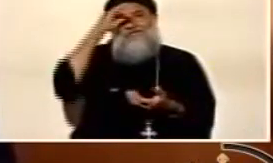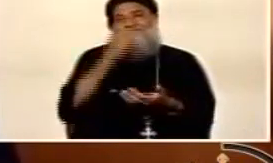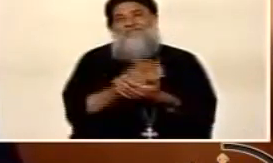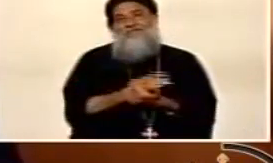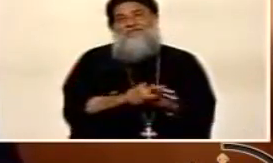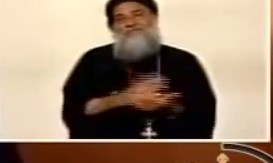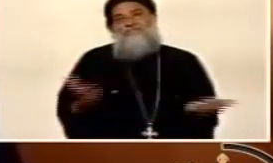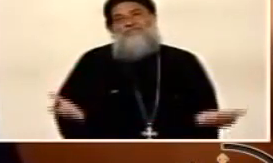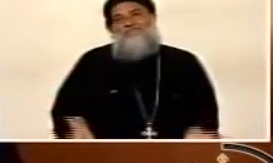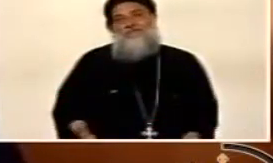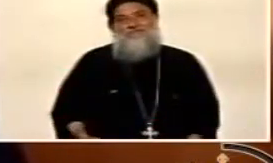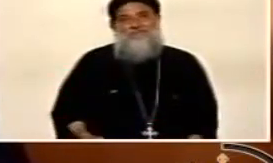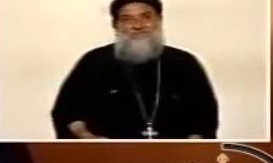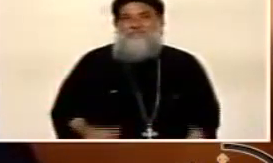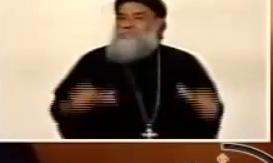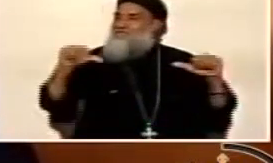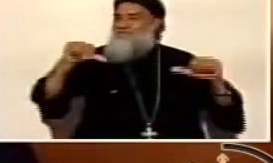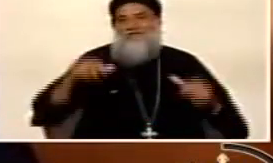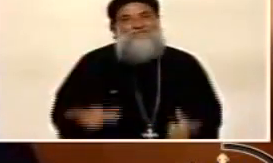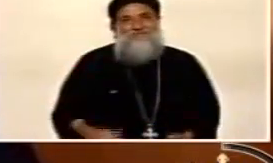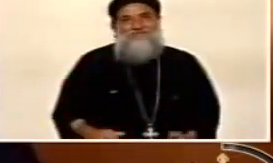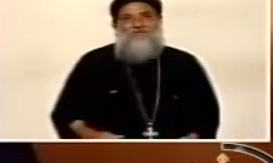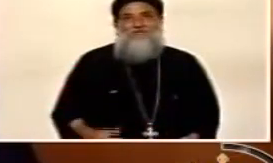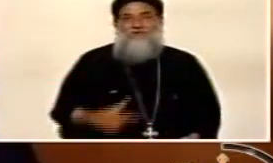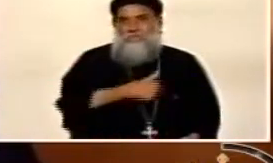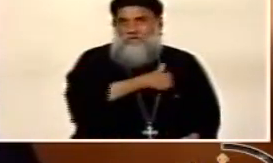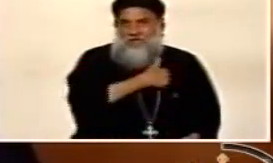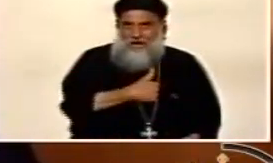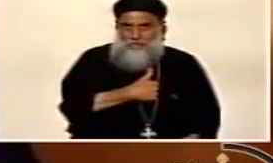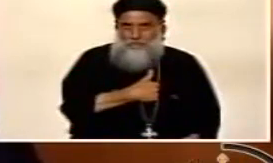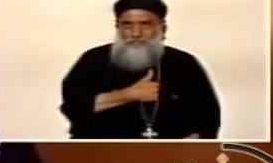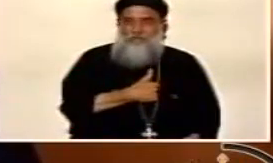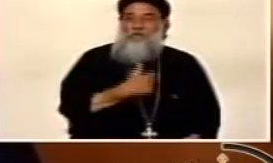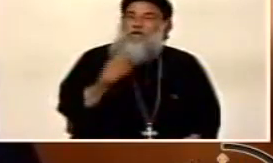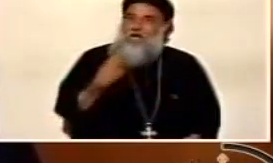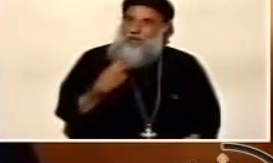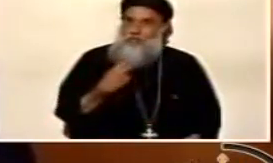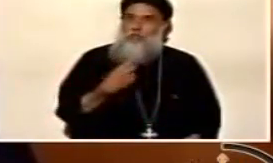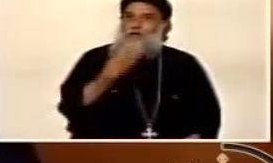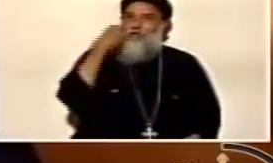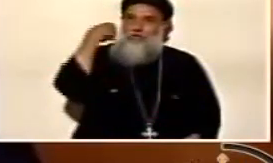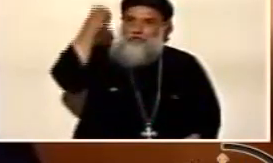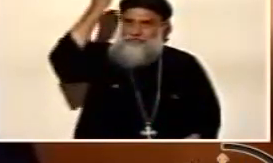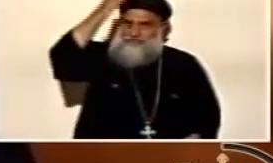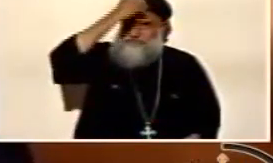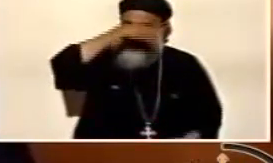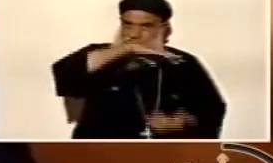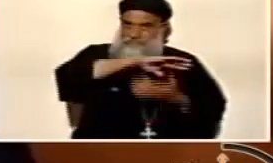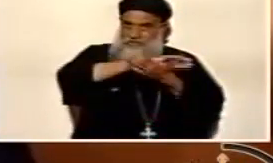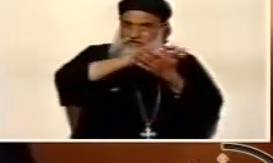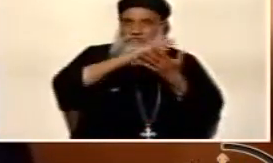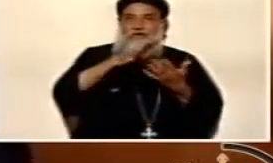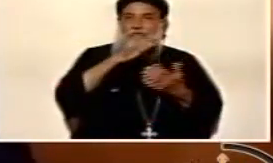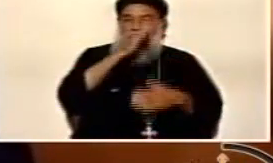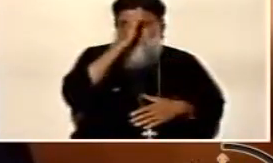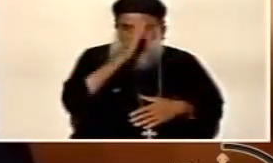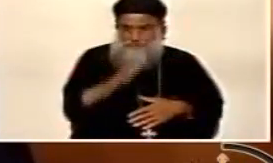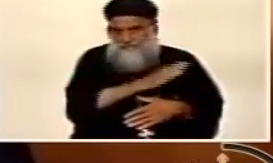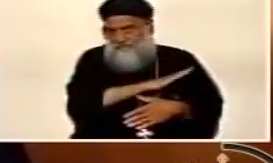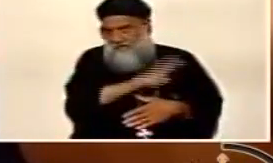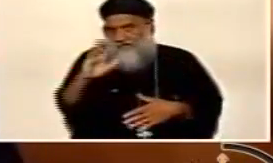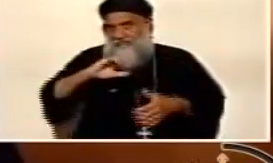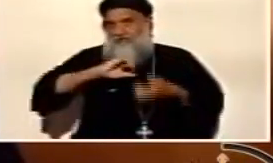الأقوى، وده دليل السلطان بقى الإلهي اللي ربنا اداه للكنيسة في